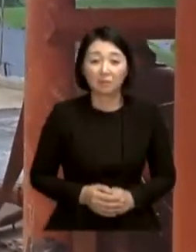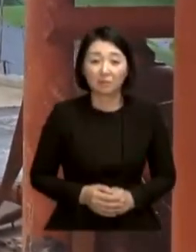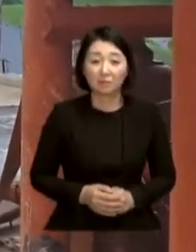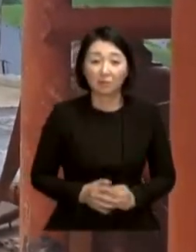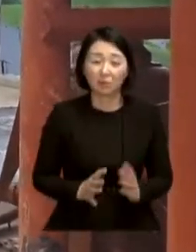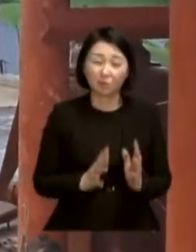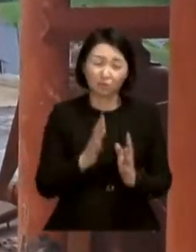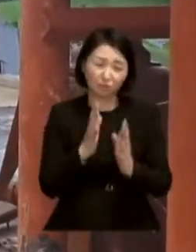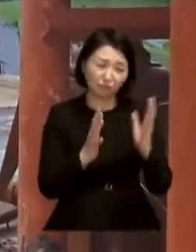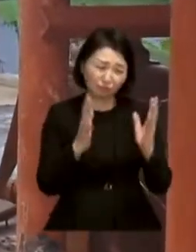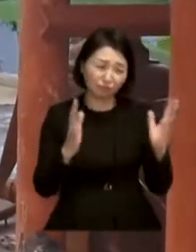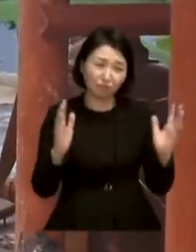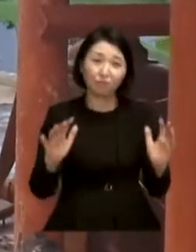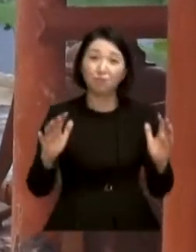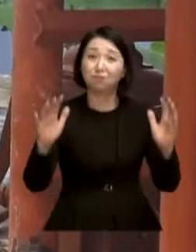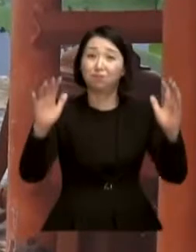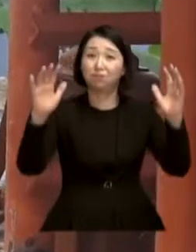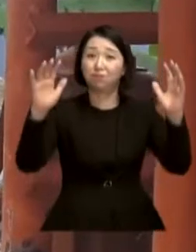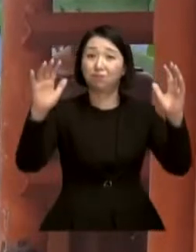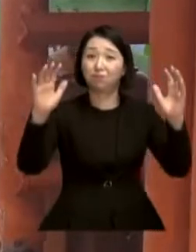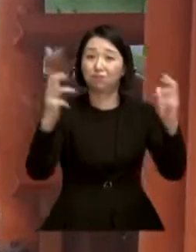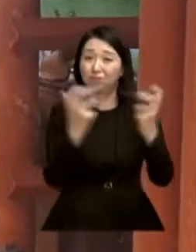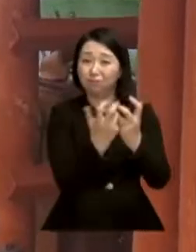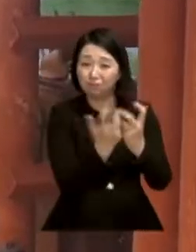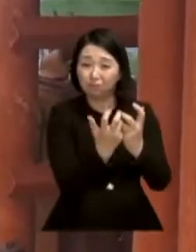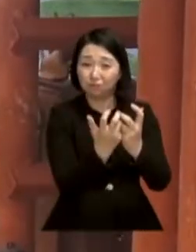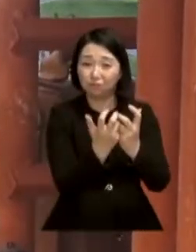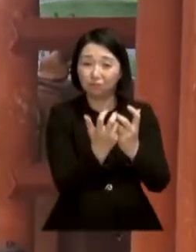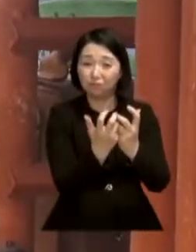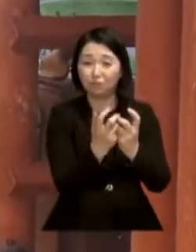풀이 무성하게 자라있는